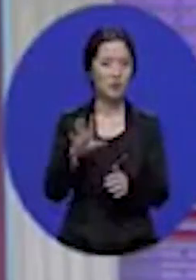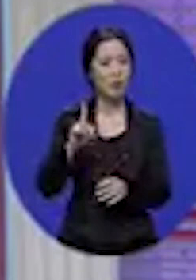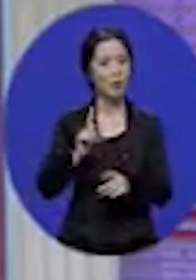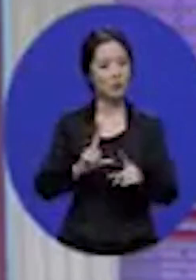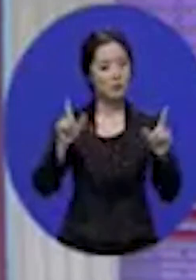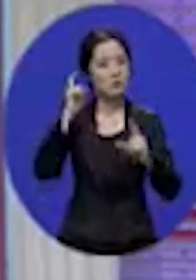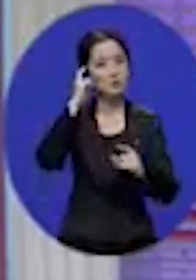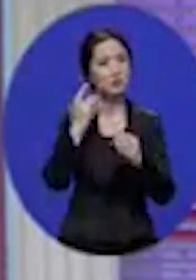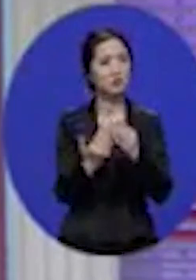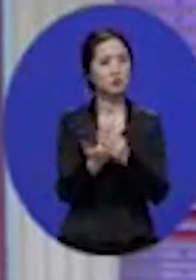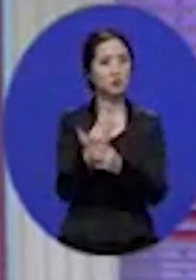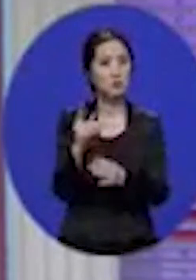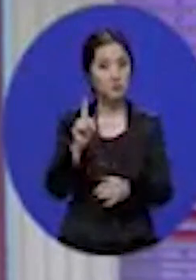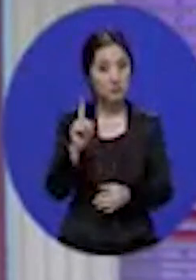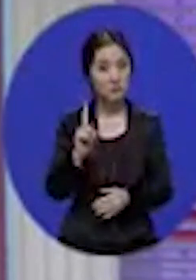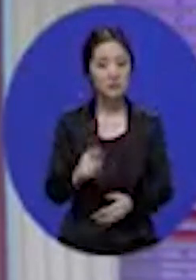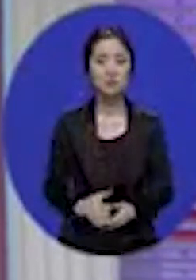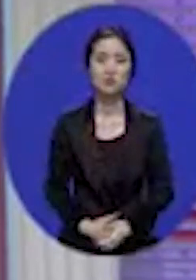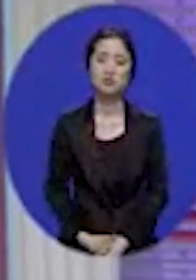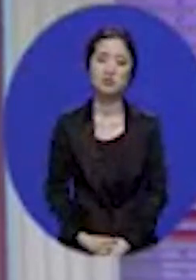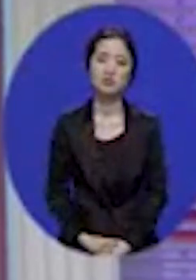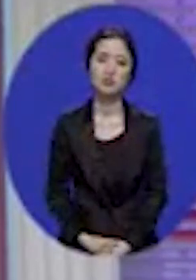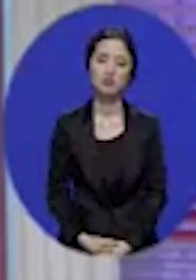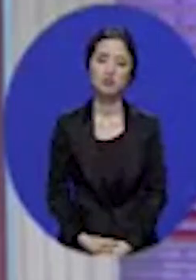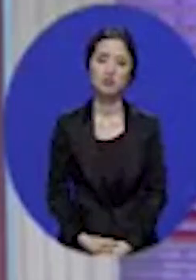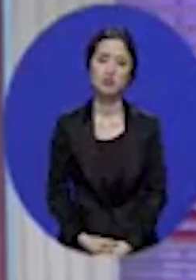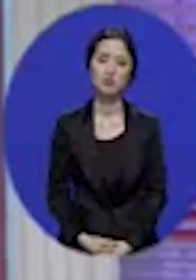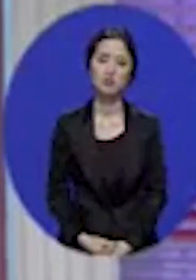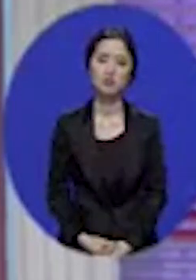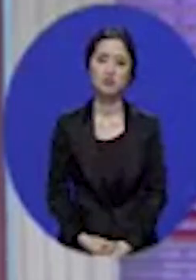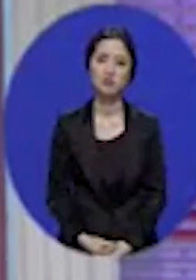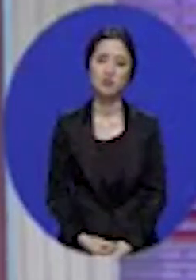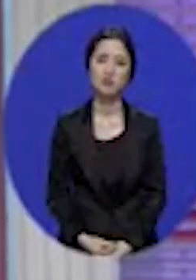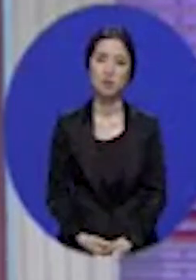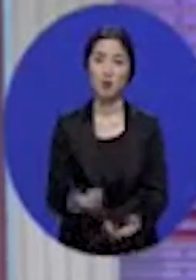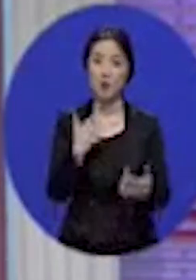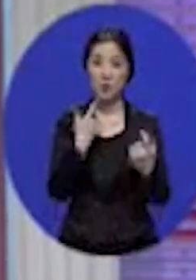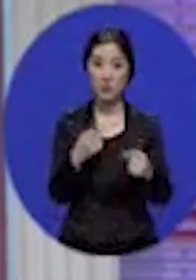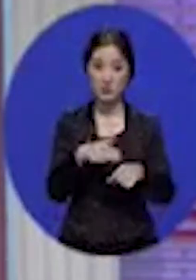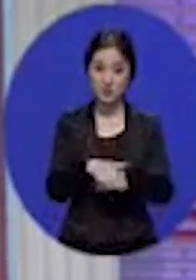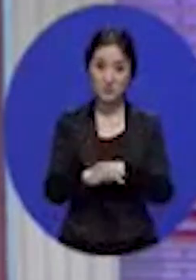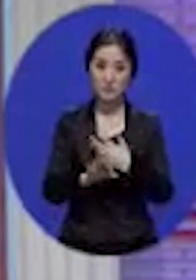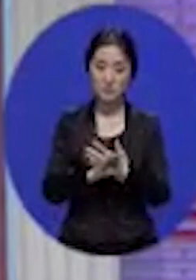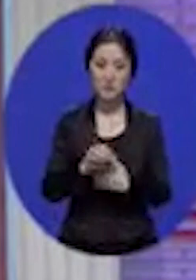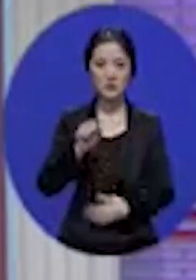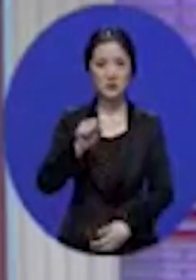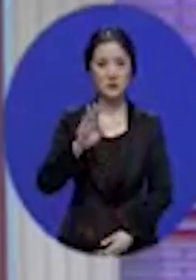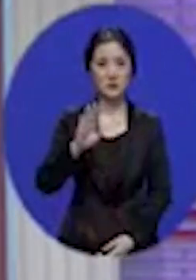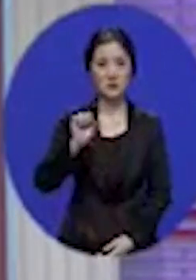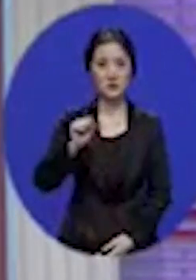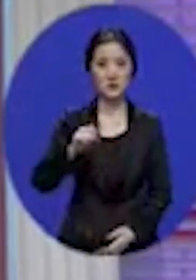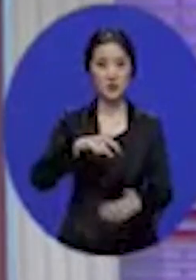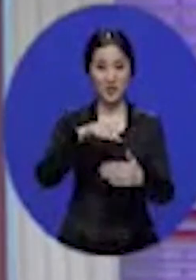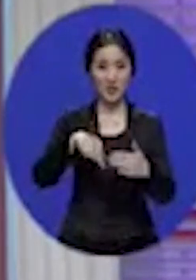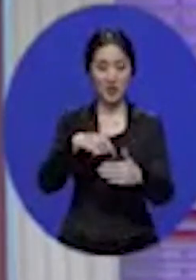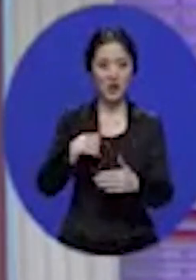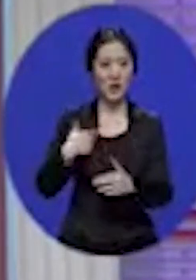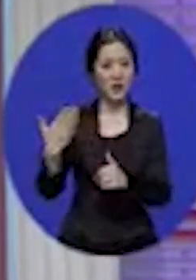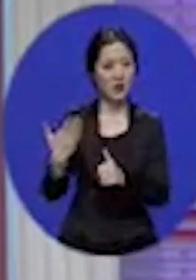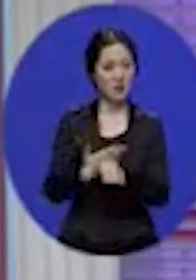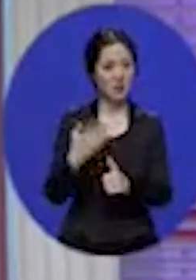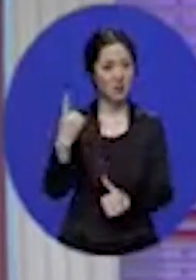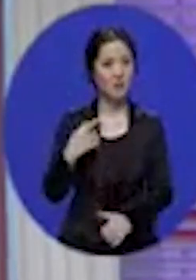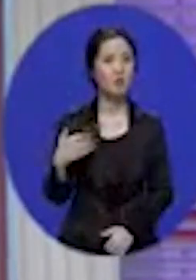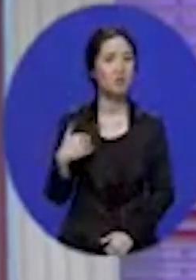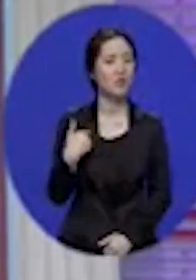또 들었냐면, 아, 내가 이렇게 있다가는 SBS라는 민영방송에서 잘릴 수도 있겠구나.